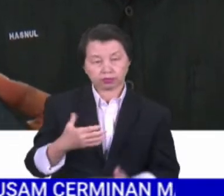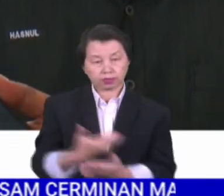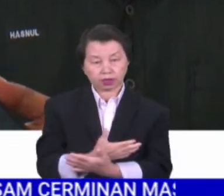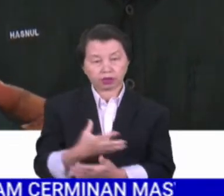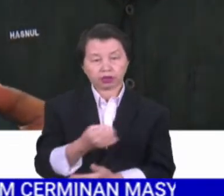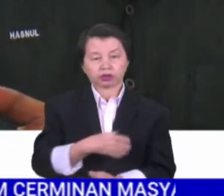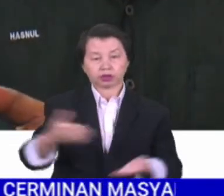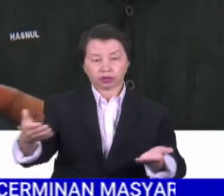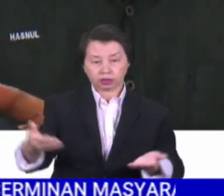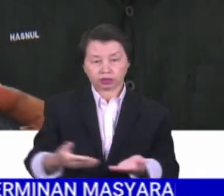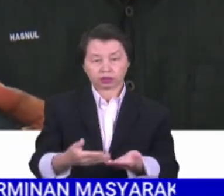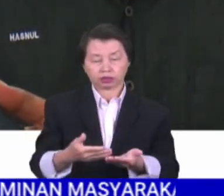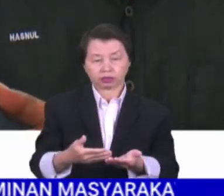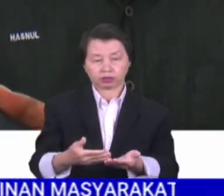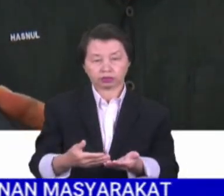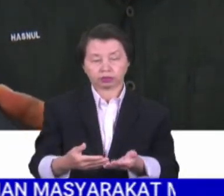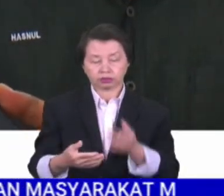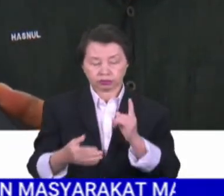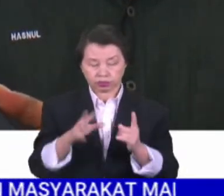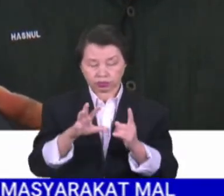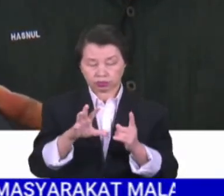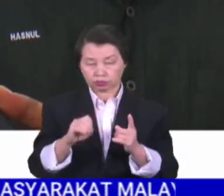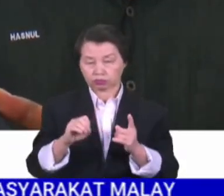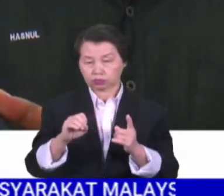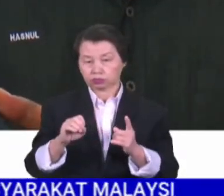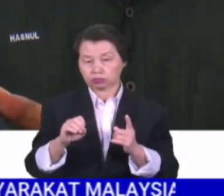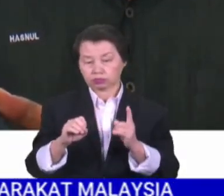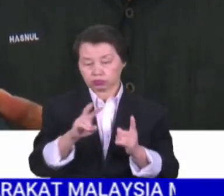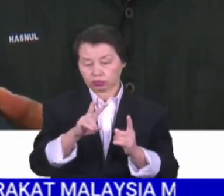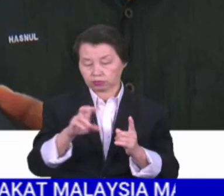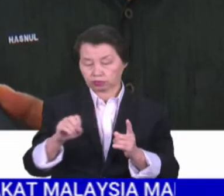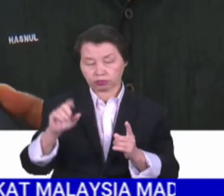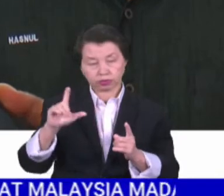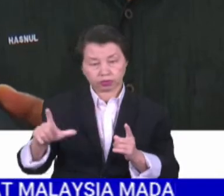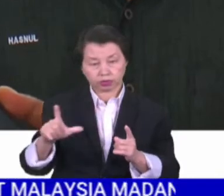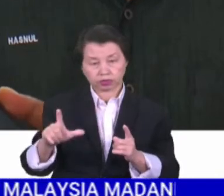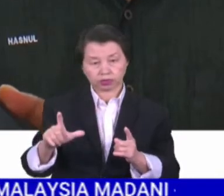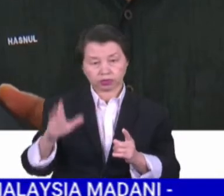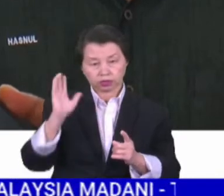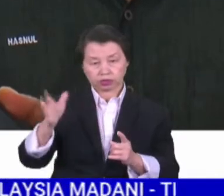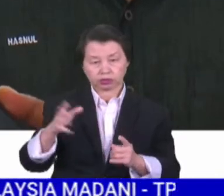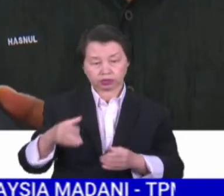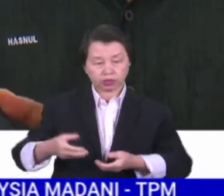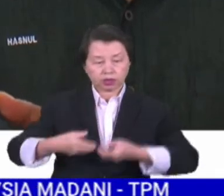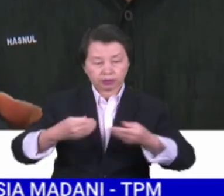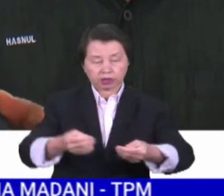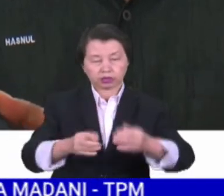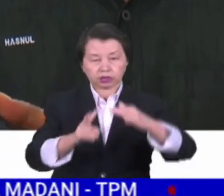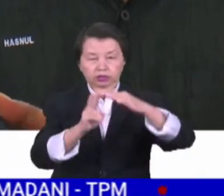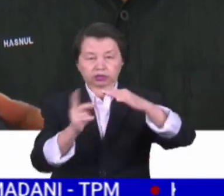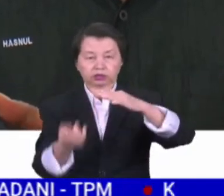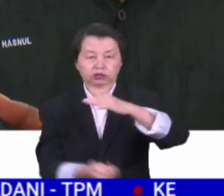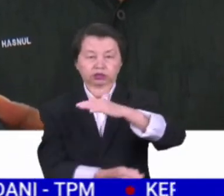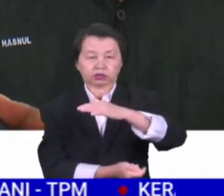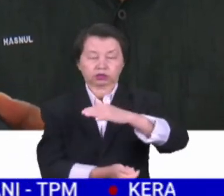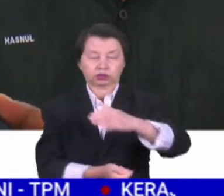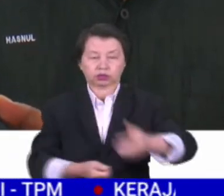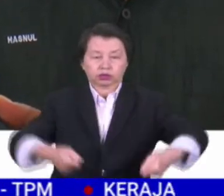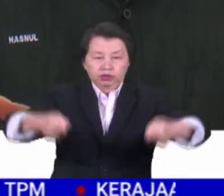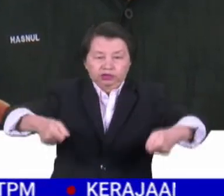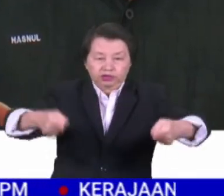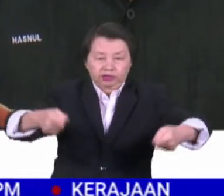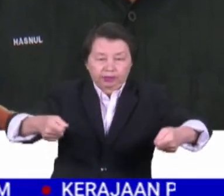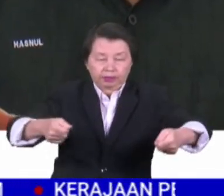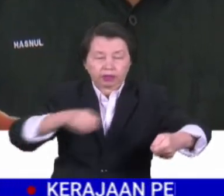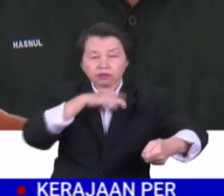sampah MGB 120 liter yang akan MPKL edarkan kepada semua penghuni di